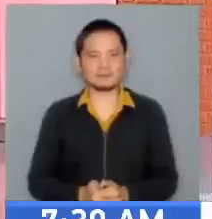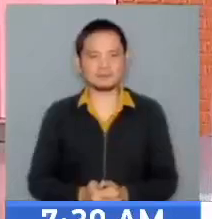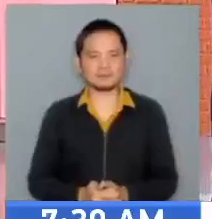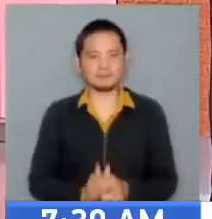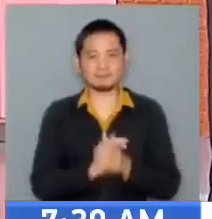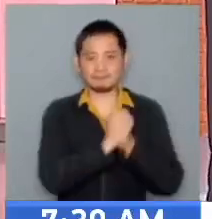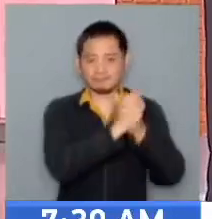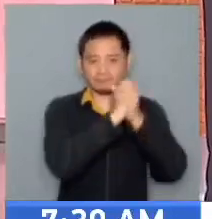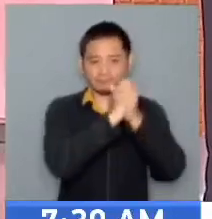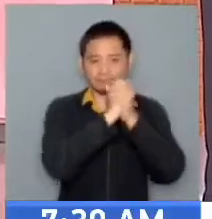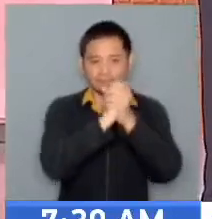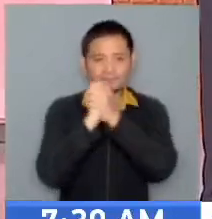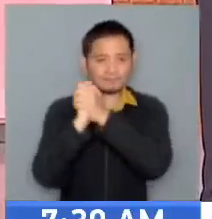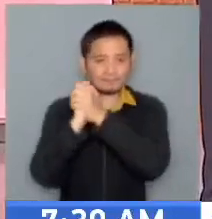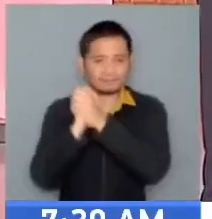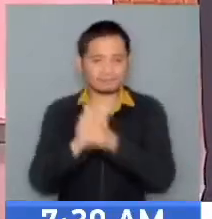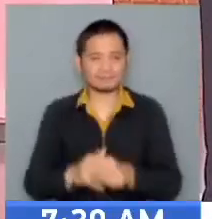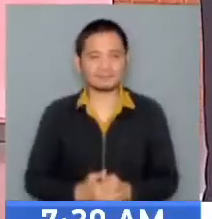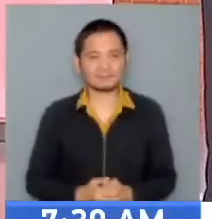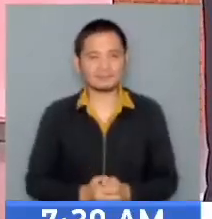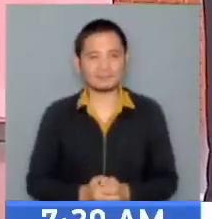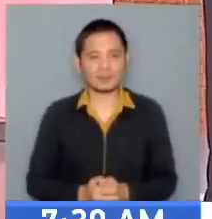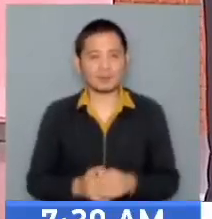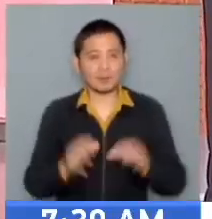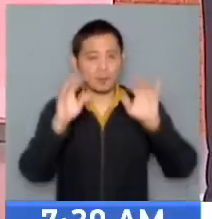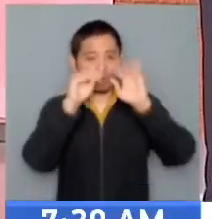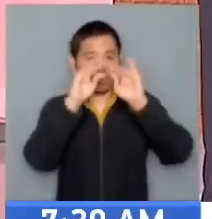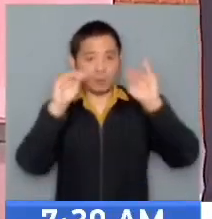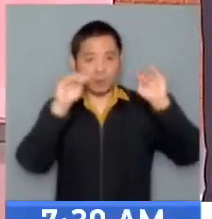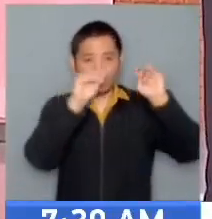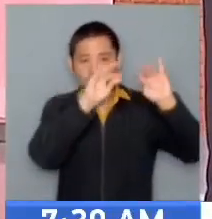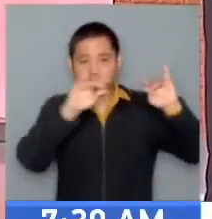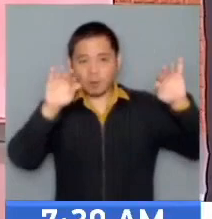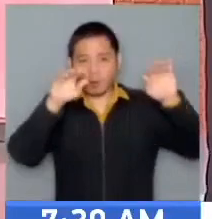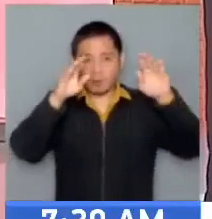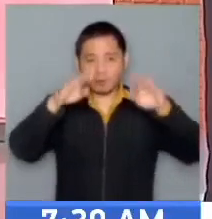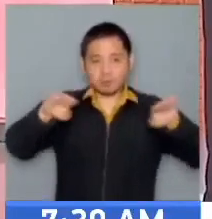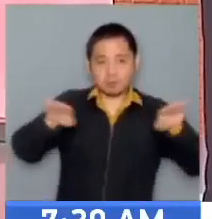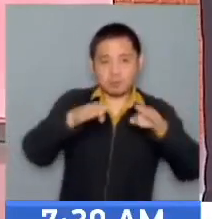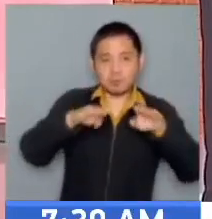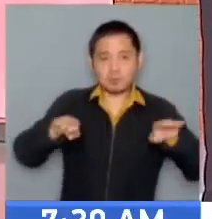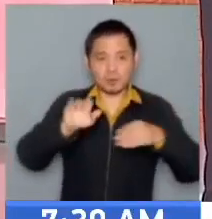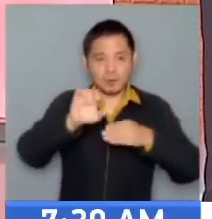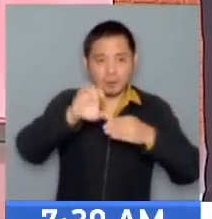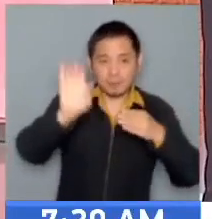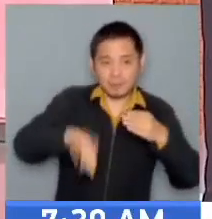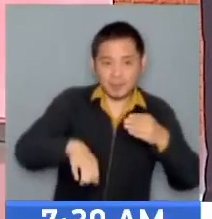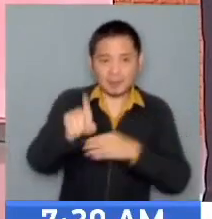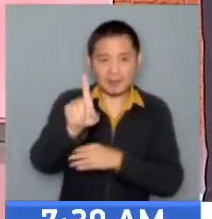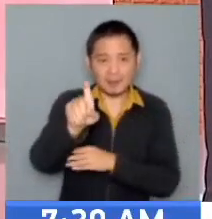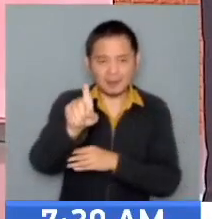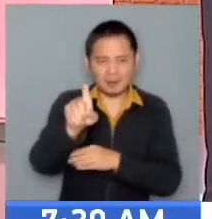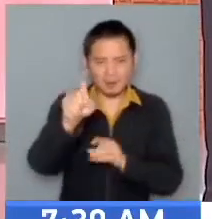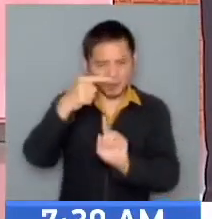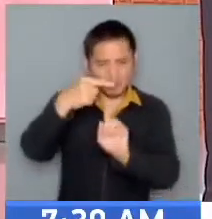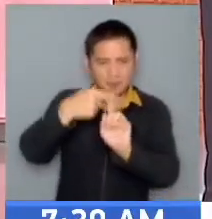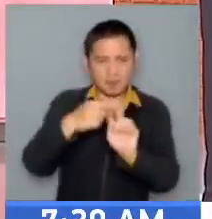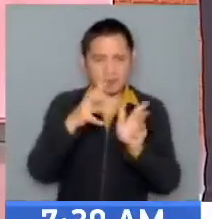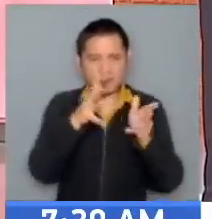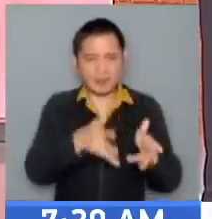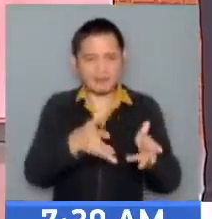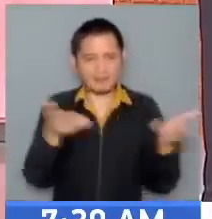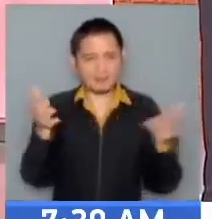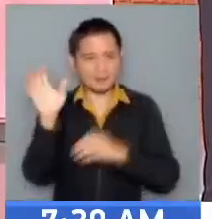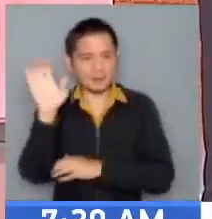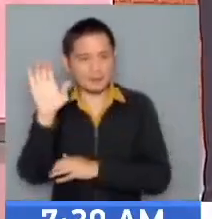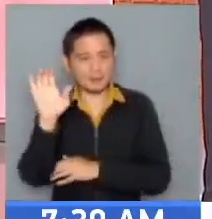Samantala, kompleto na ba ang Christmas decoration nyo ngayong isang buwan na lang, Pasko na? Kung hindi pa, maki-Christmas shopping tayo kasama si